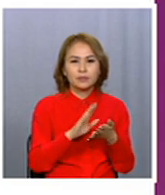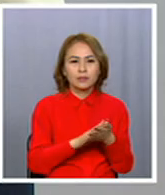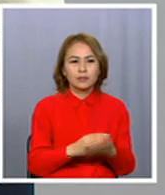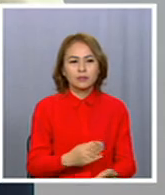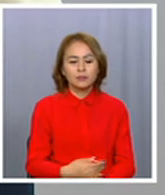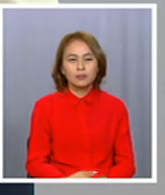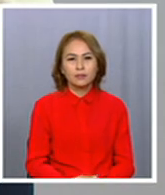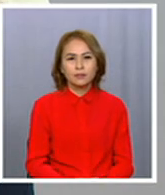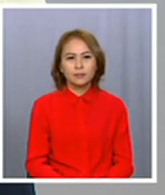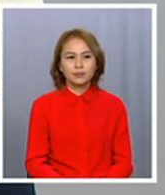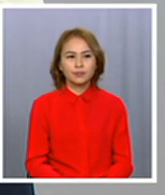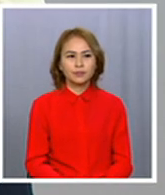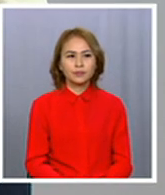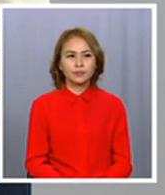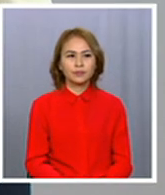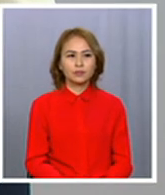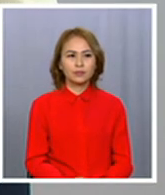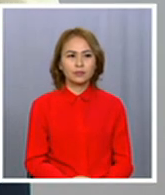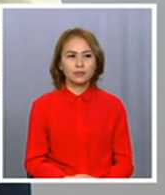буквы.